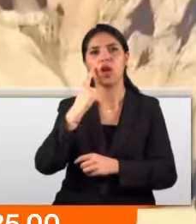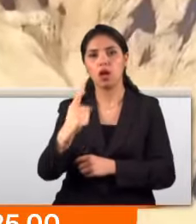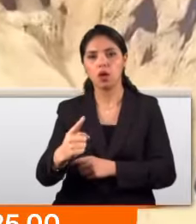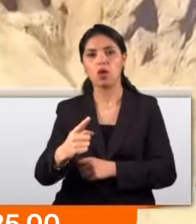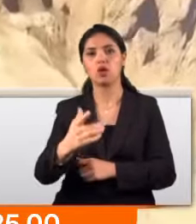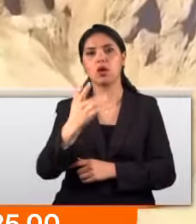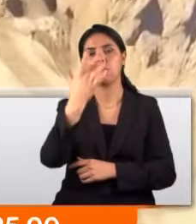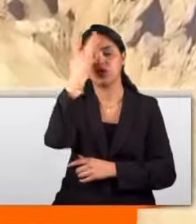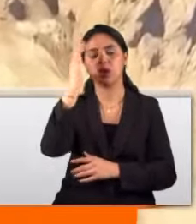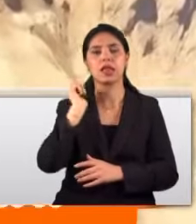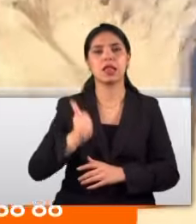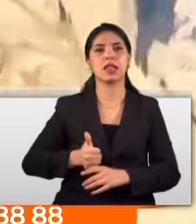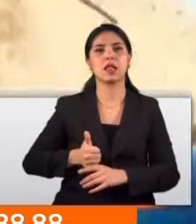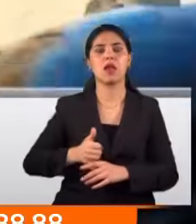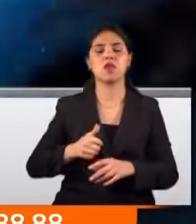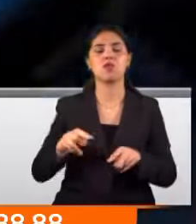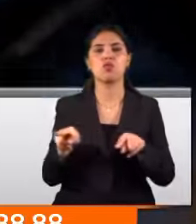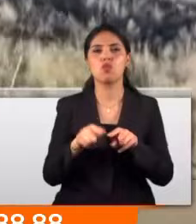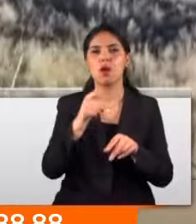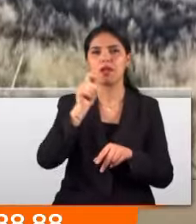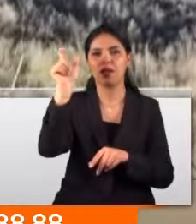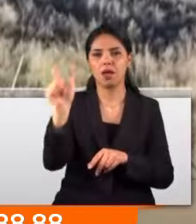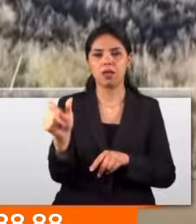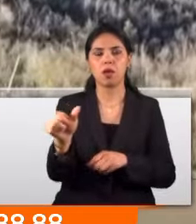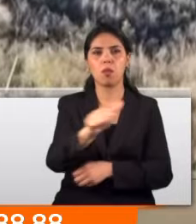Şehit Savcı Murat Uzun operasyonu düzenledi.